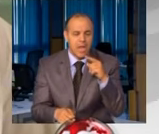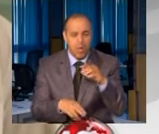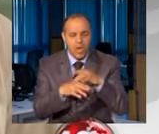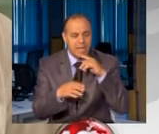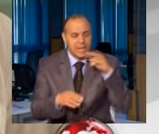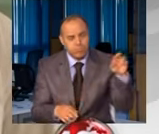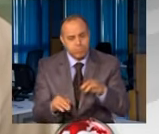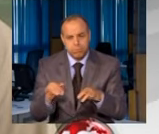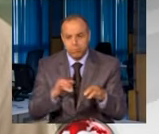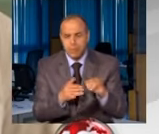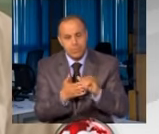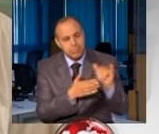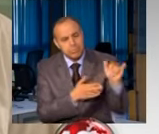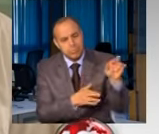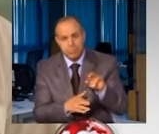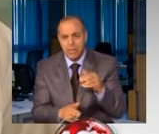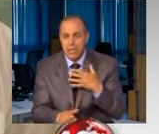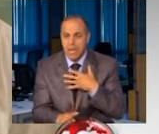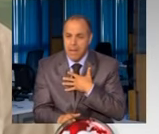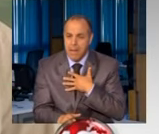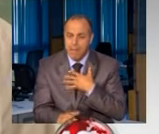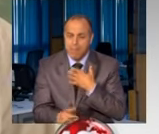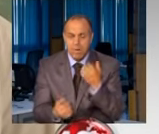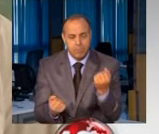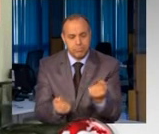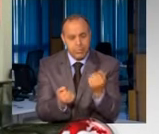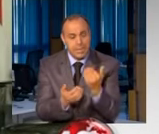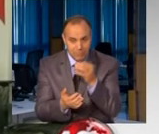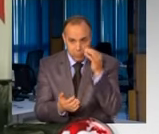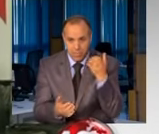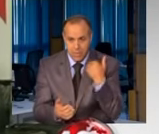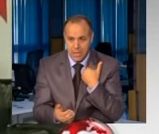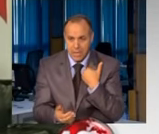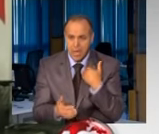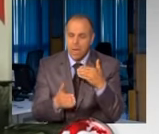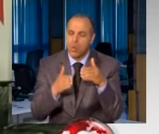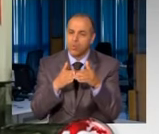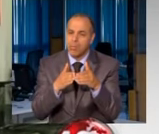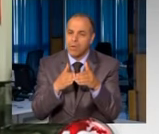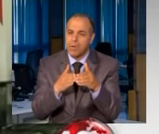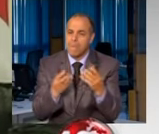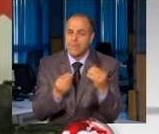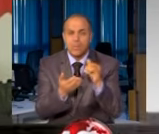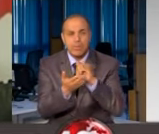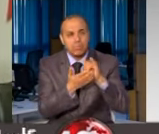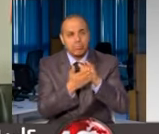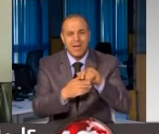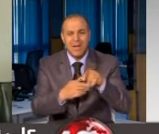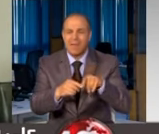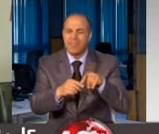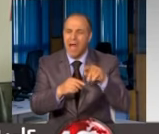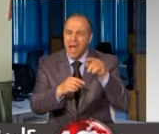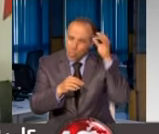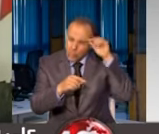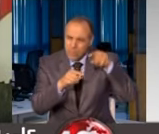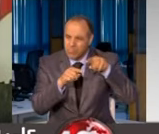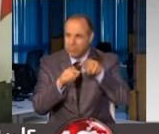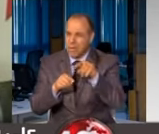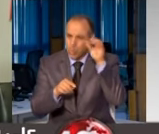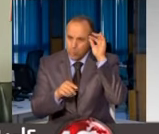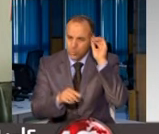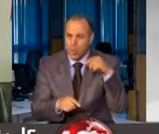للمطار بحكم مسافة قريبة 30 كيلومتر، ماذا بينا تتحرك الاقتصاد نتاعنا. واحنا نطمحوا باش نكثفوا الرحلات الساعة الداخلية، ماذا بينا تكون